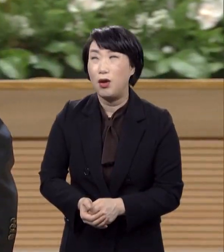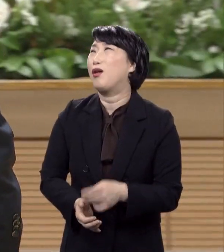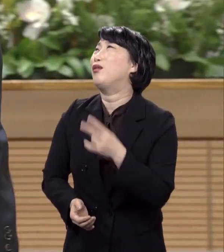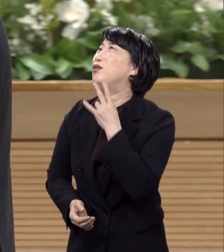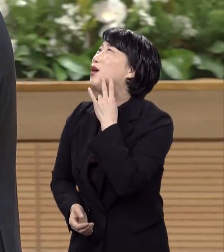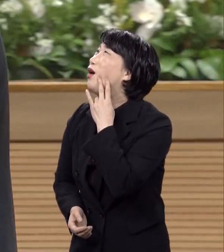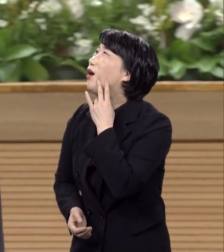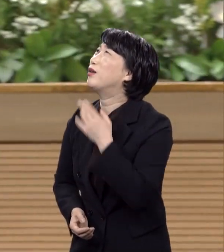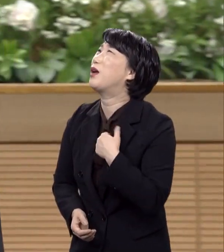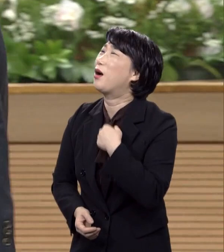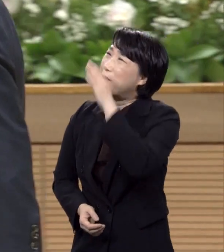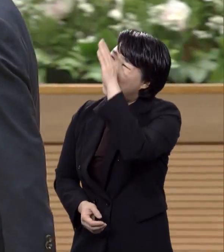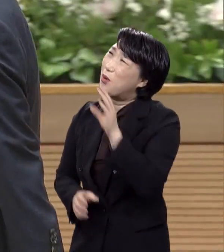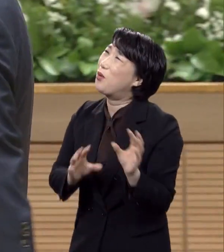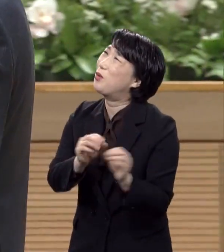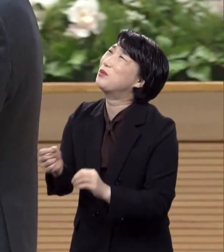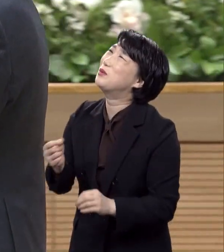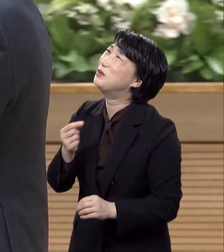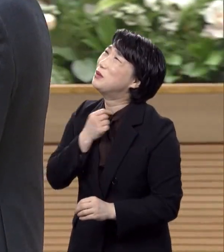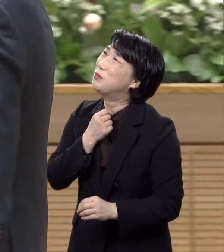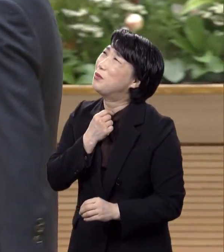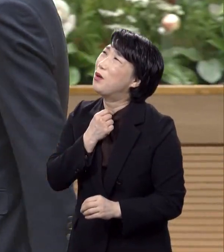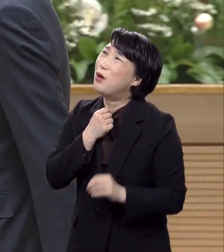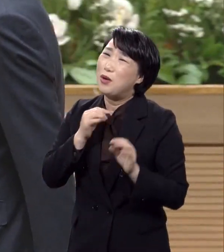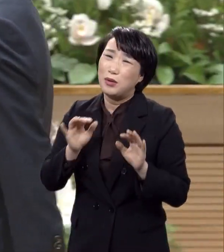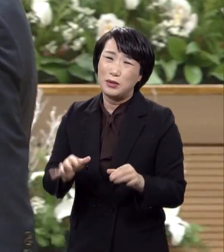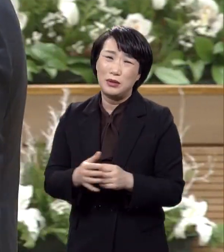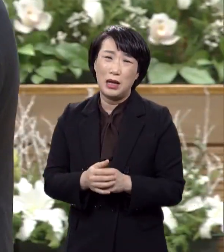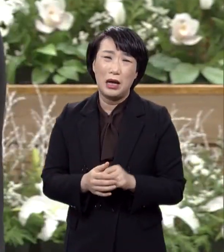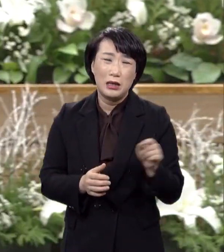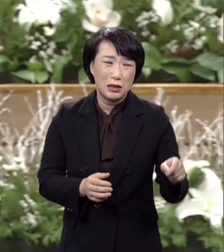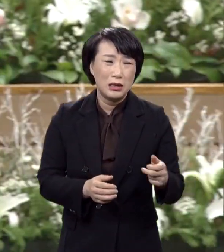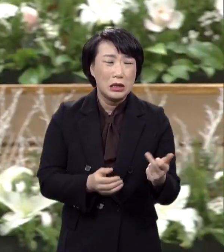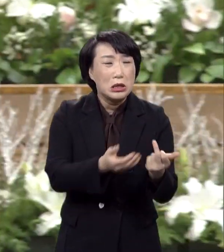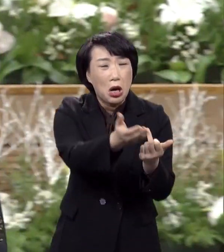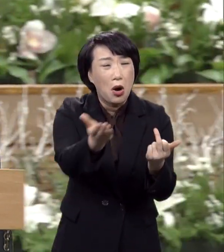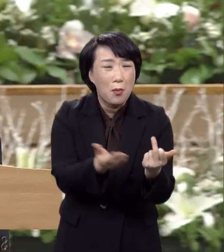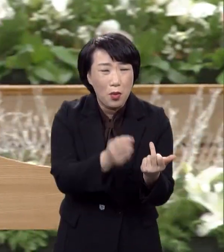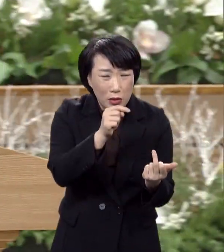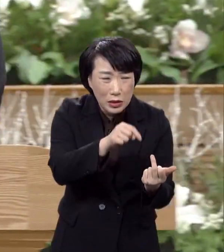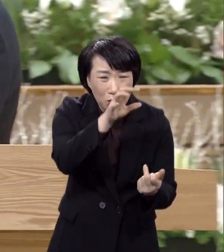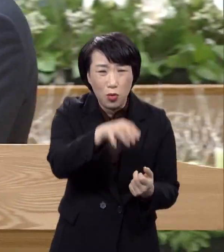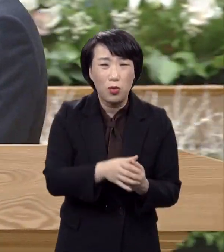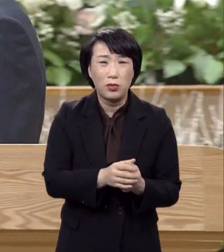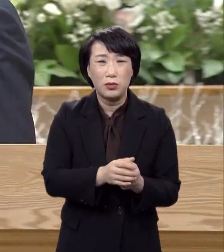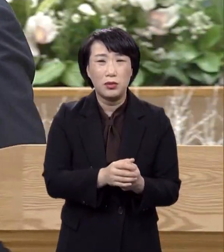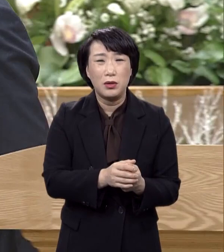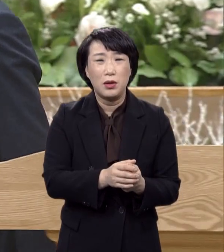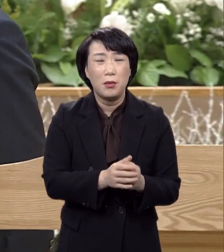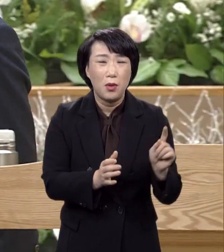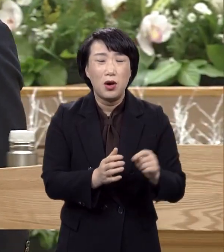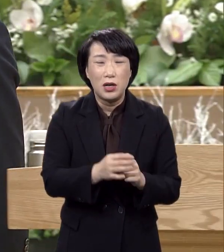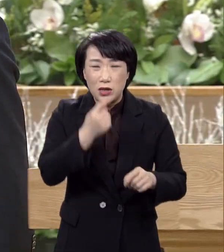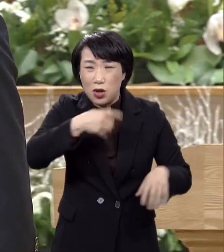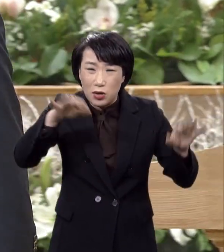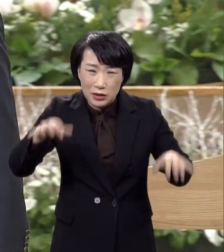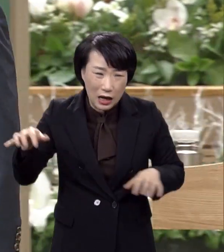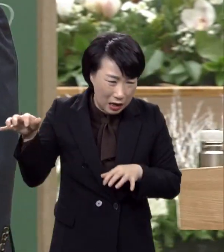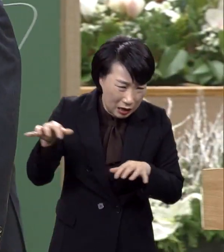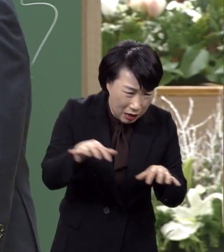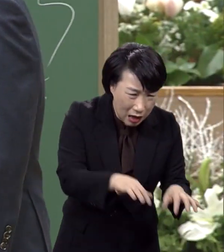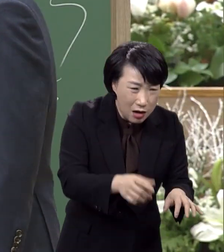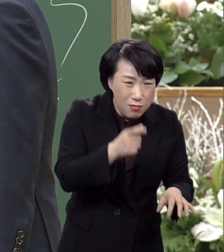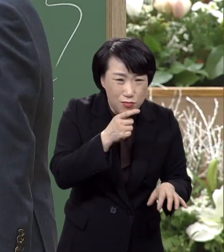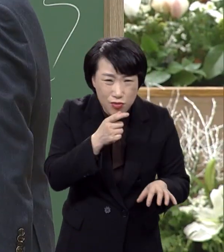예, 낫고자 하는데요, 이 베데스다 연못은 천사가 와서